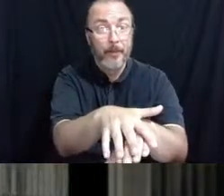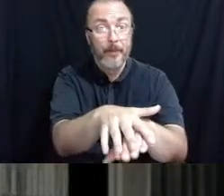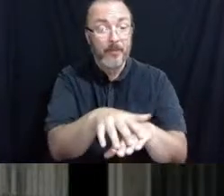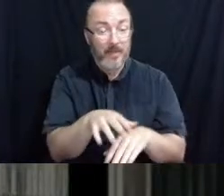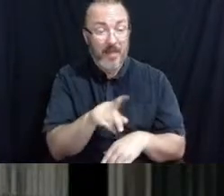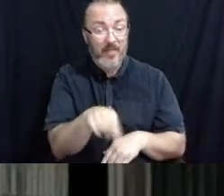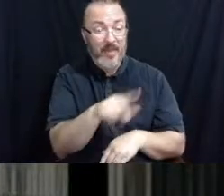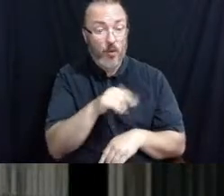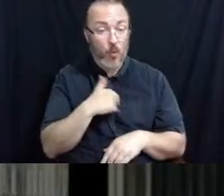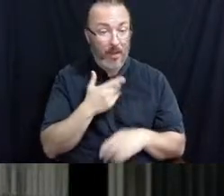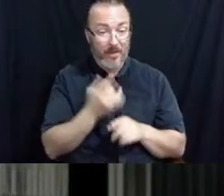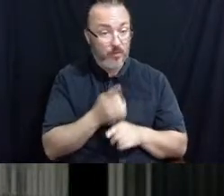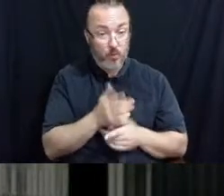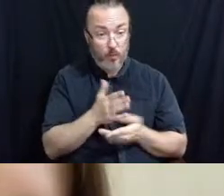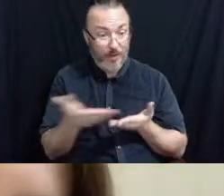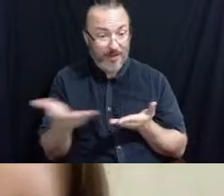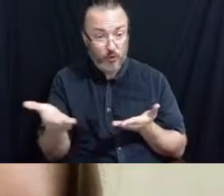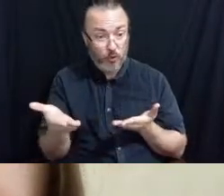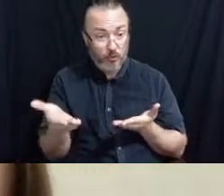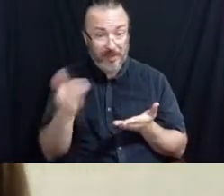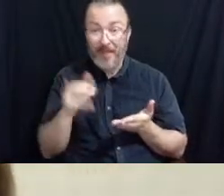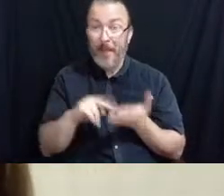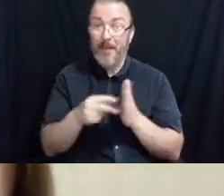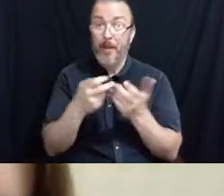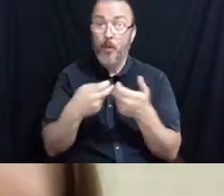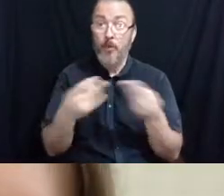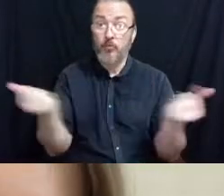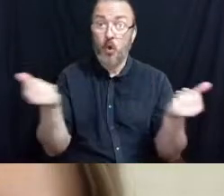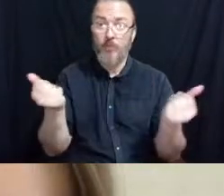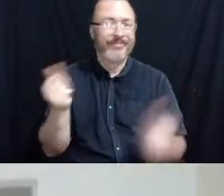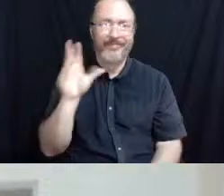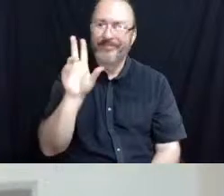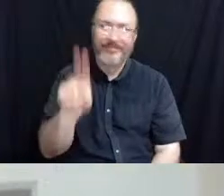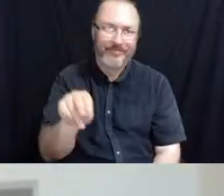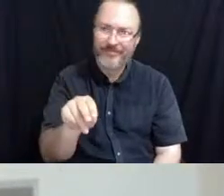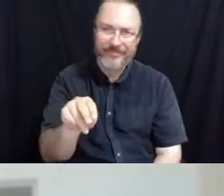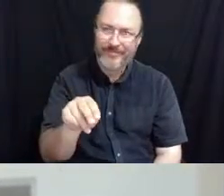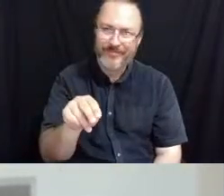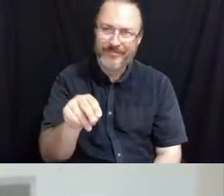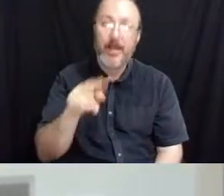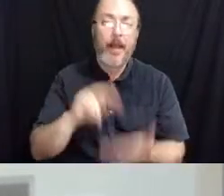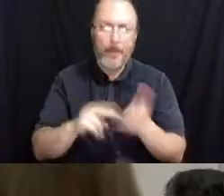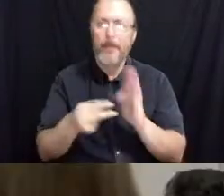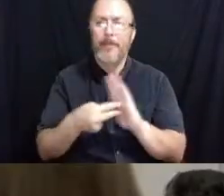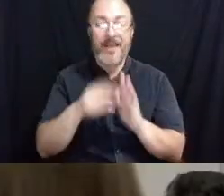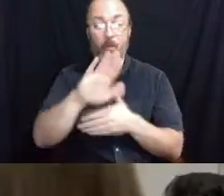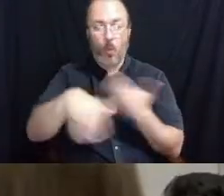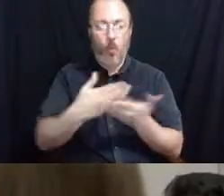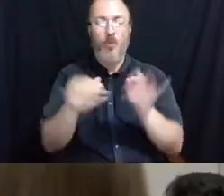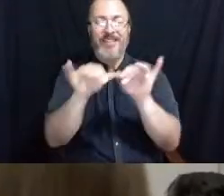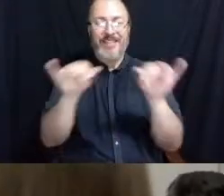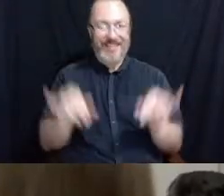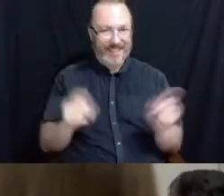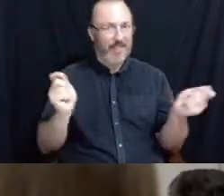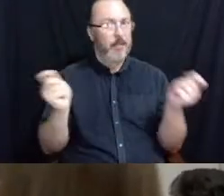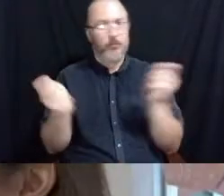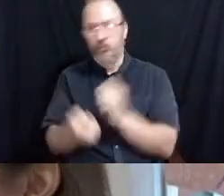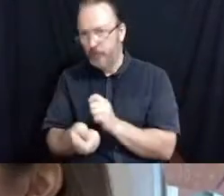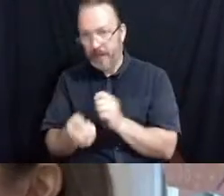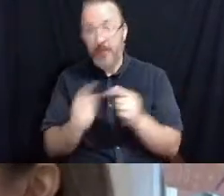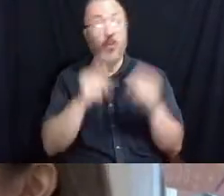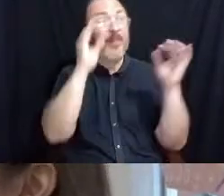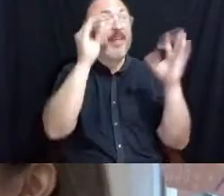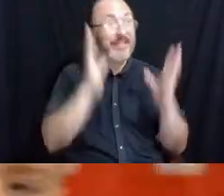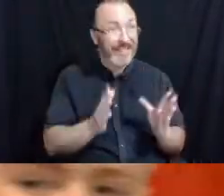les ressources appropriées ne fonctionnera pas. Cela exige une transformation complète des systèmes et des enseignants bien formés, disposant de bons